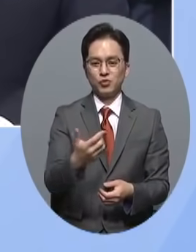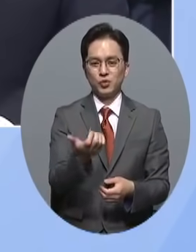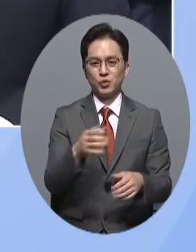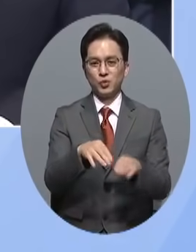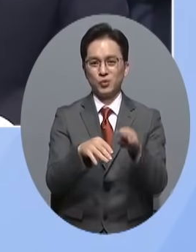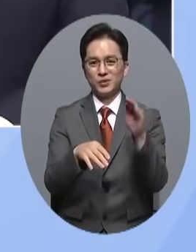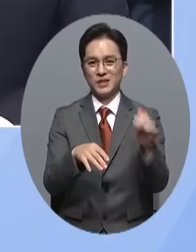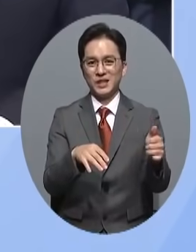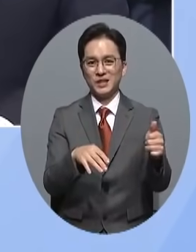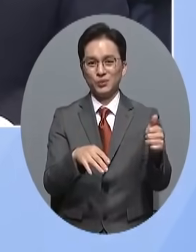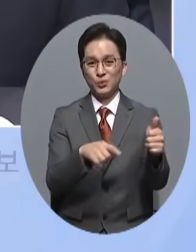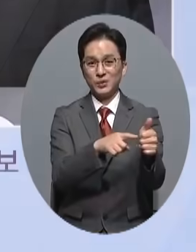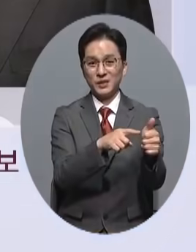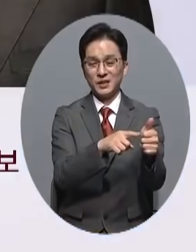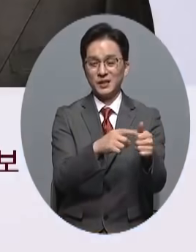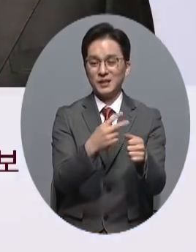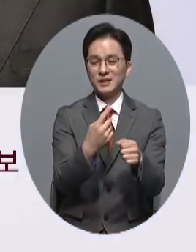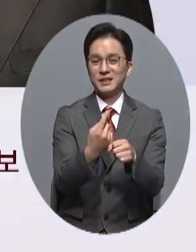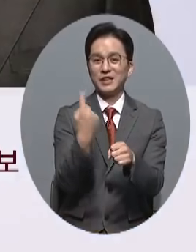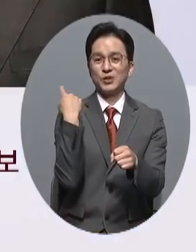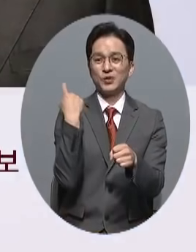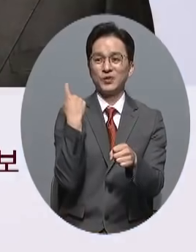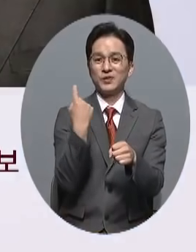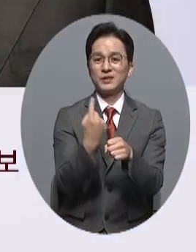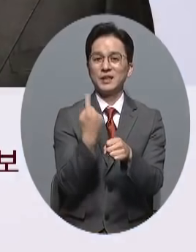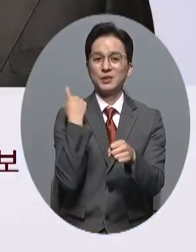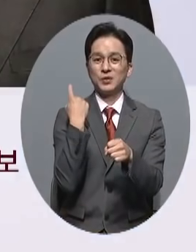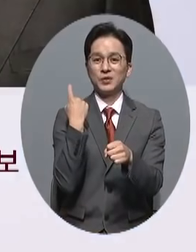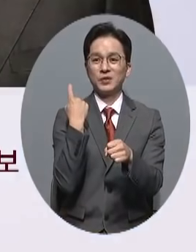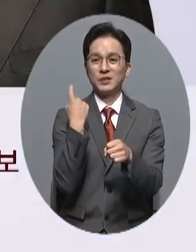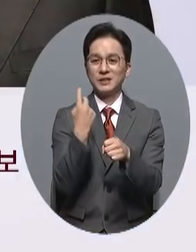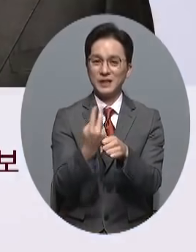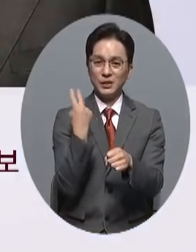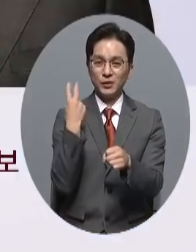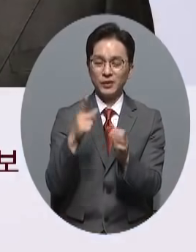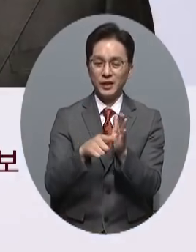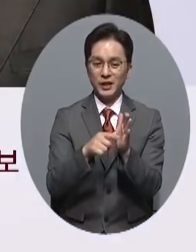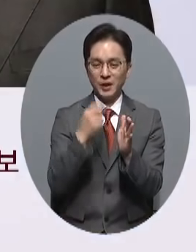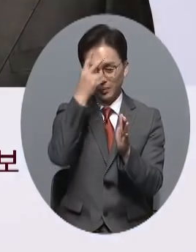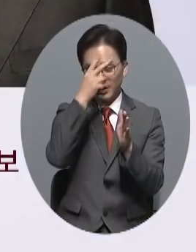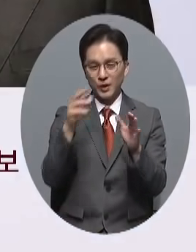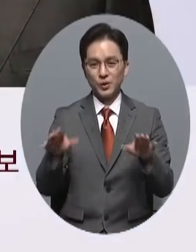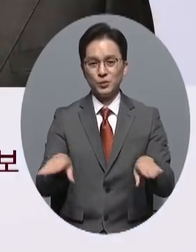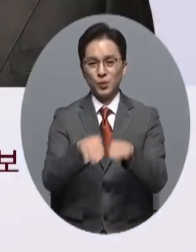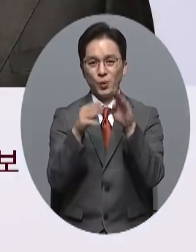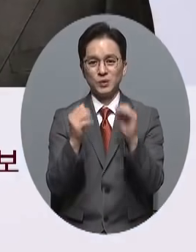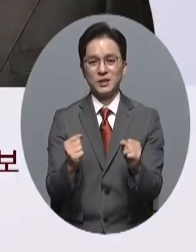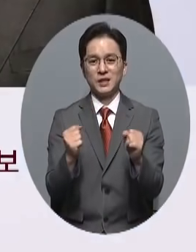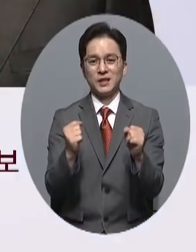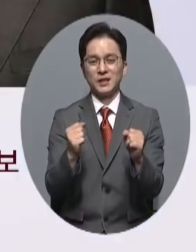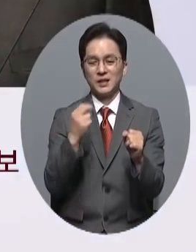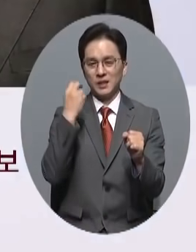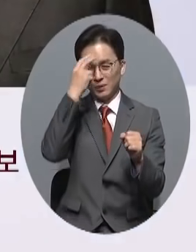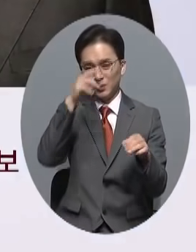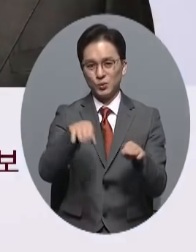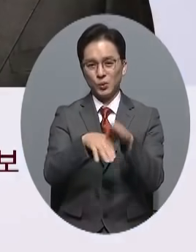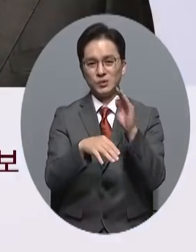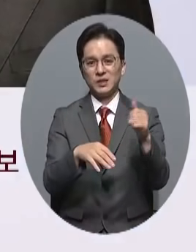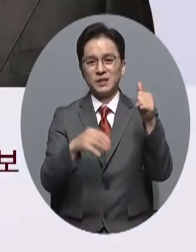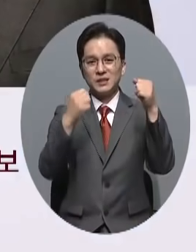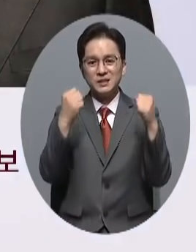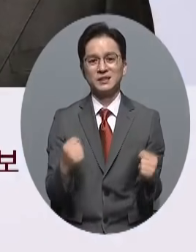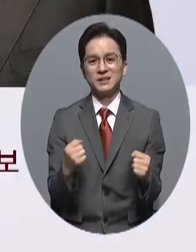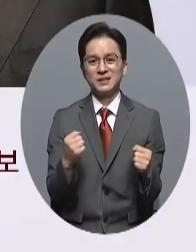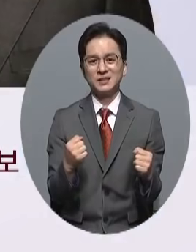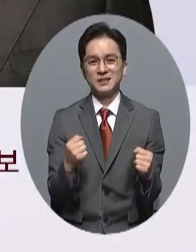이 세월이 흐르는 동안 왜 인지하지 못했느냐 이렇게 이야기하면서 무능함을 드러냈는데 또 뭐 무능했다면 무능했다고 이야기하면서 좀 더